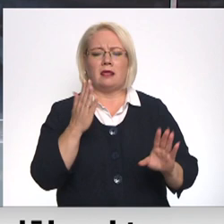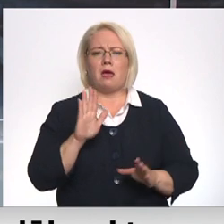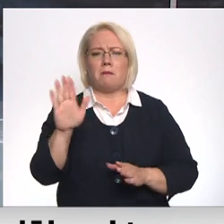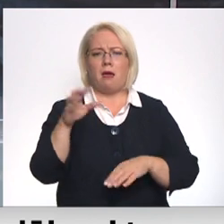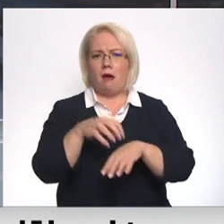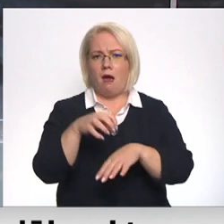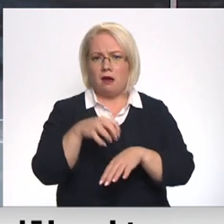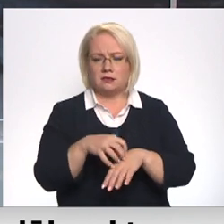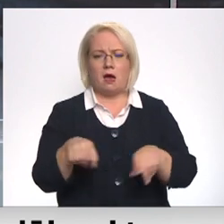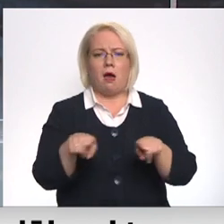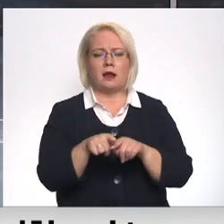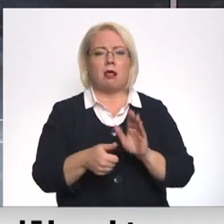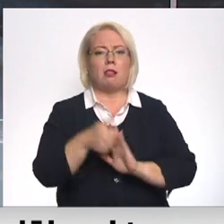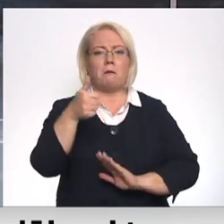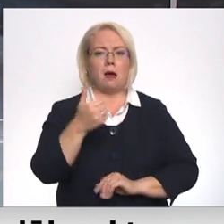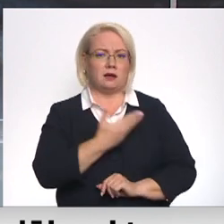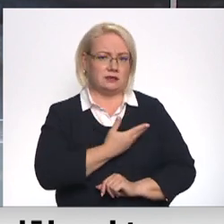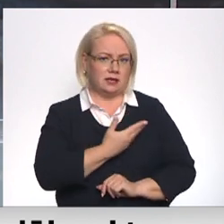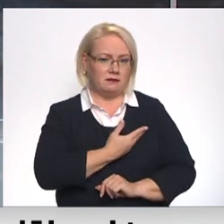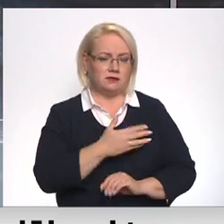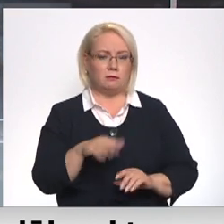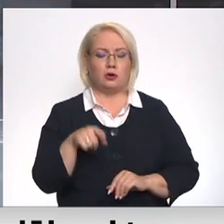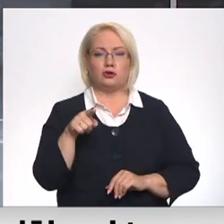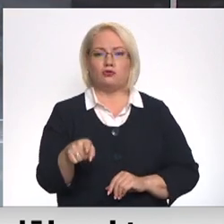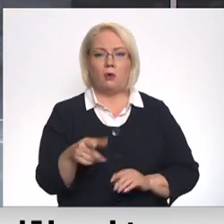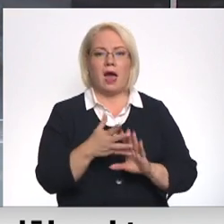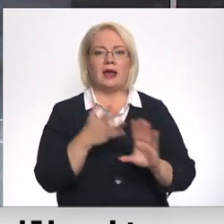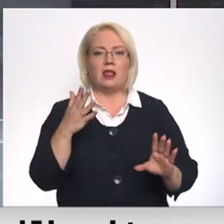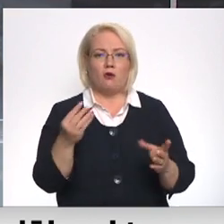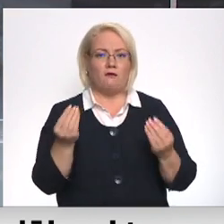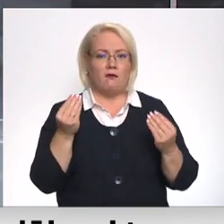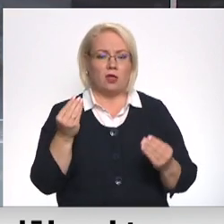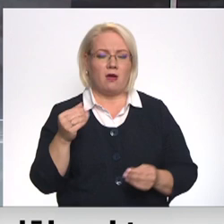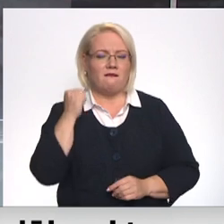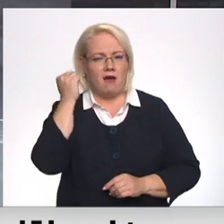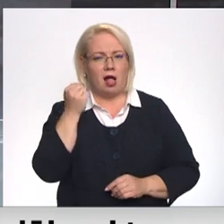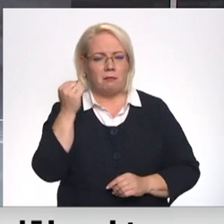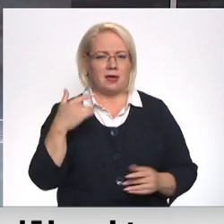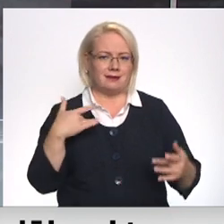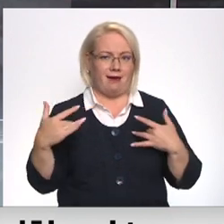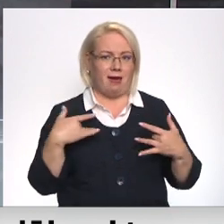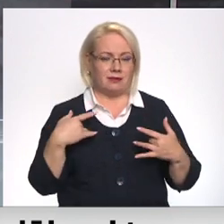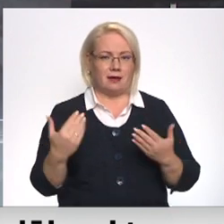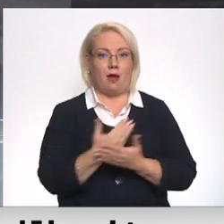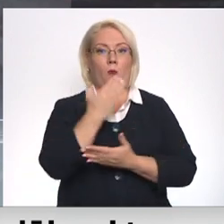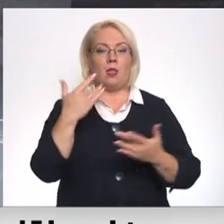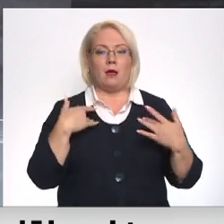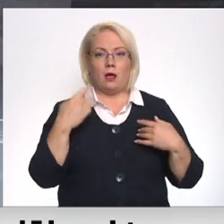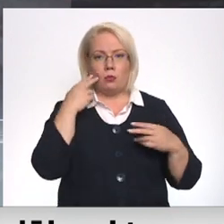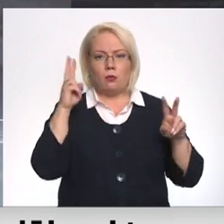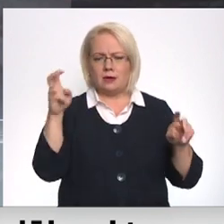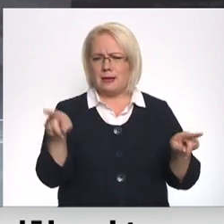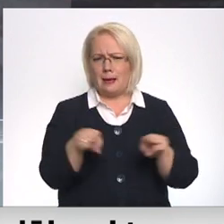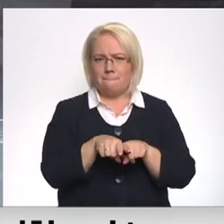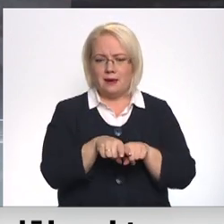ārsta un pat pēc labākas dzīves. Par šo rindu fenomenu Valmieras drāmas teātrī tapusi izrāde ar šādu pašu